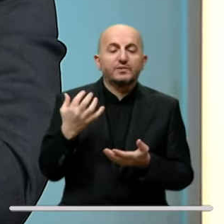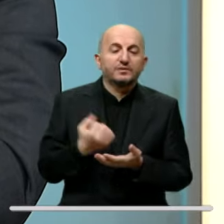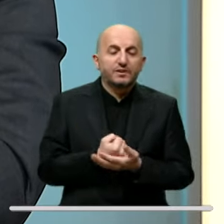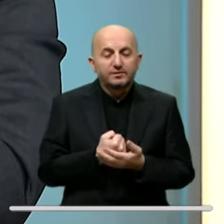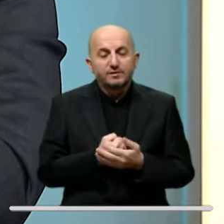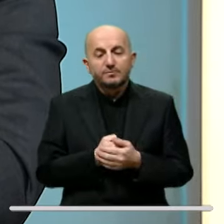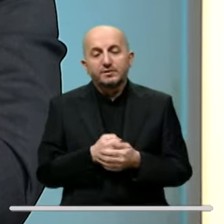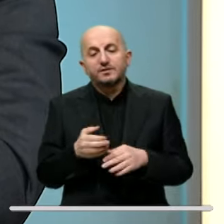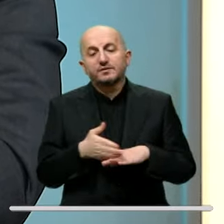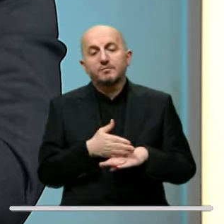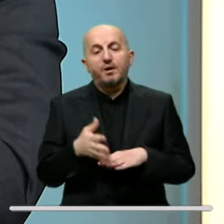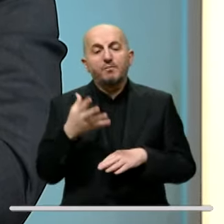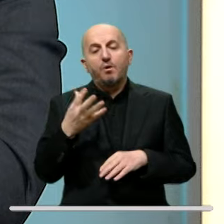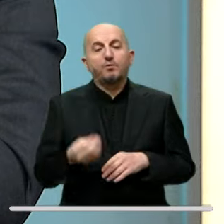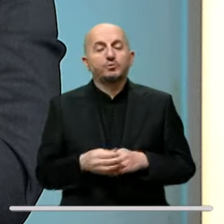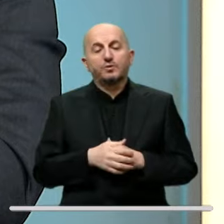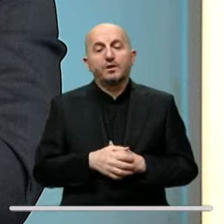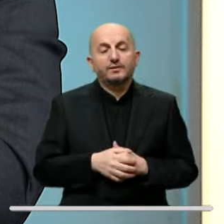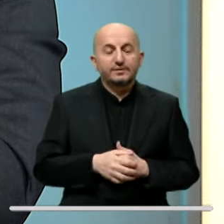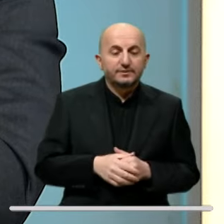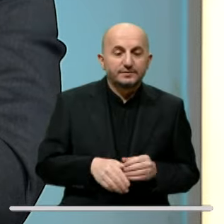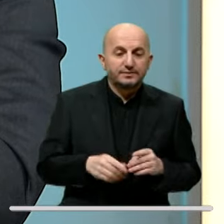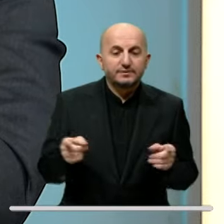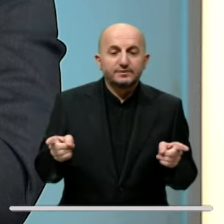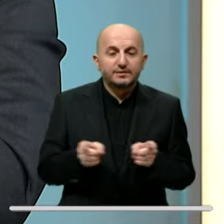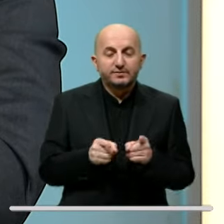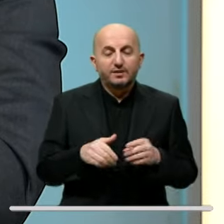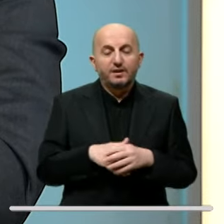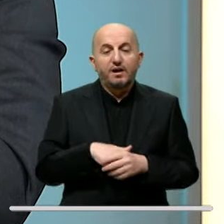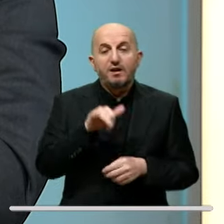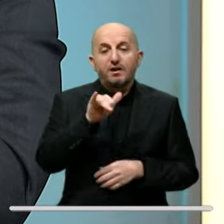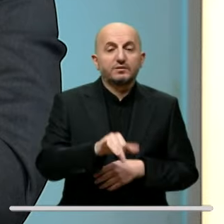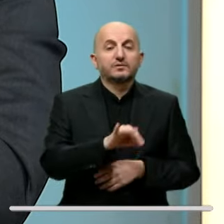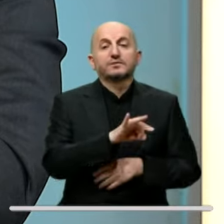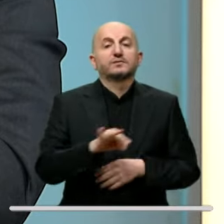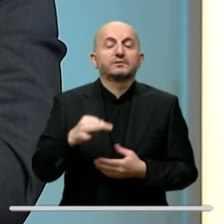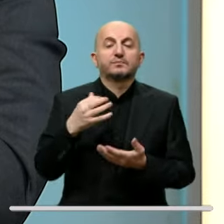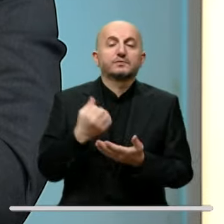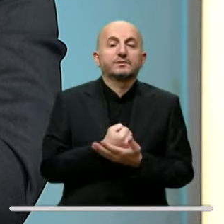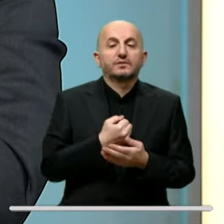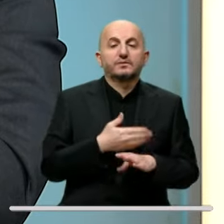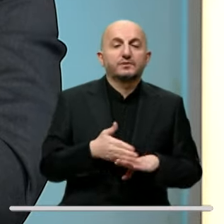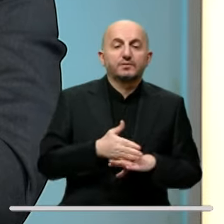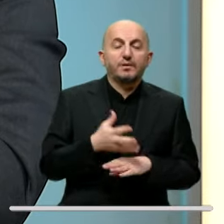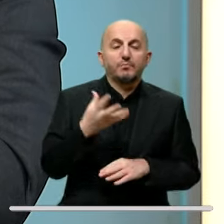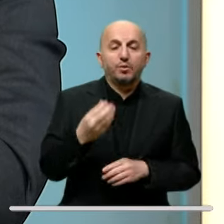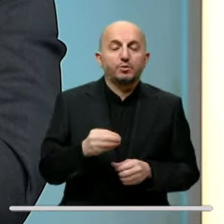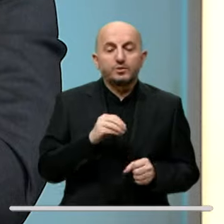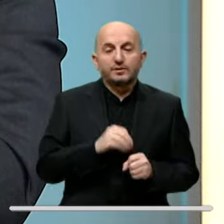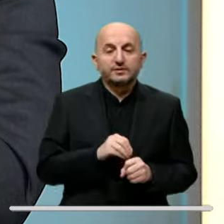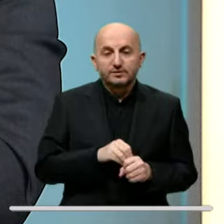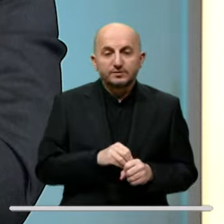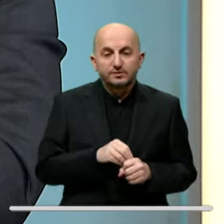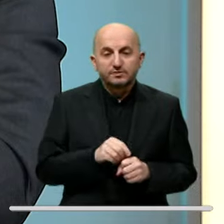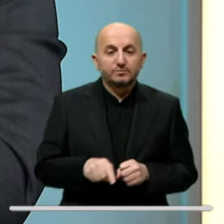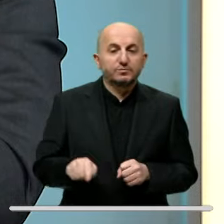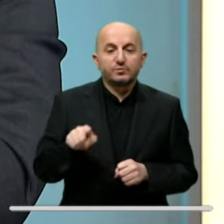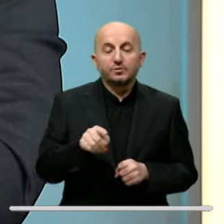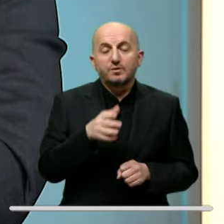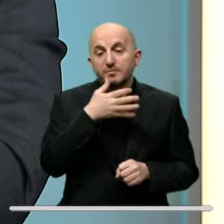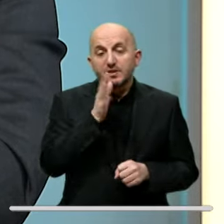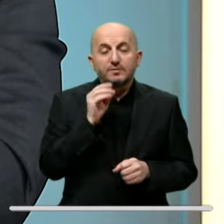elde etmesine sebep olmuşlardır. Yani kısaca haksız bir kazanca sebep oldukları için ve de bunu